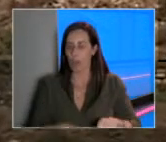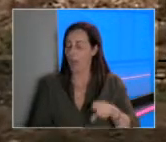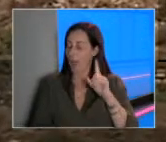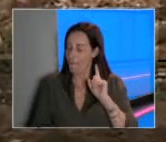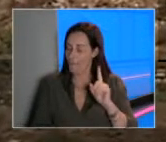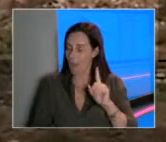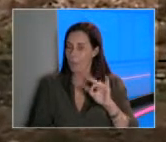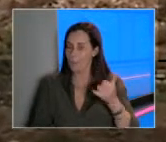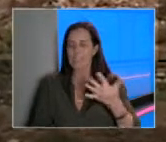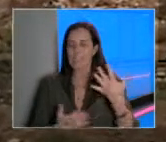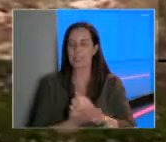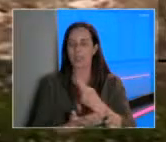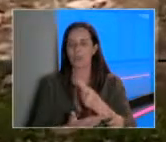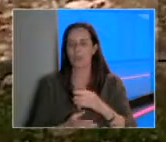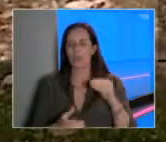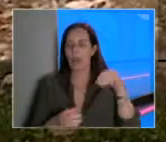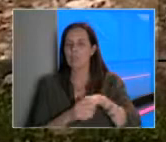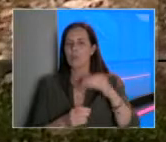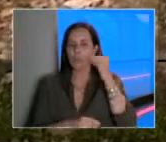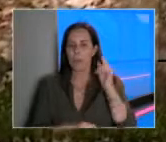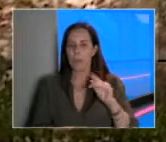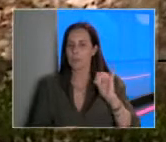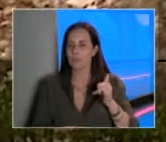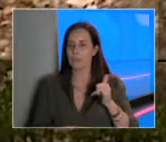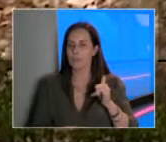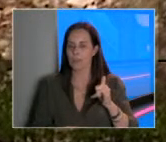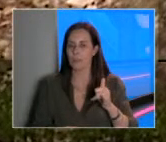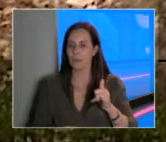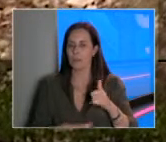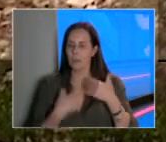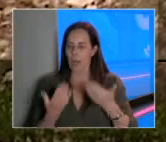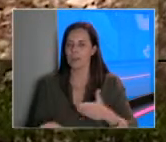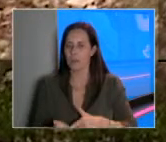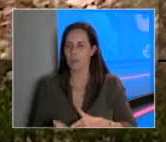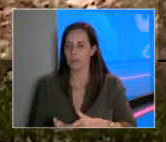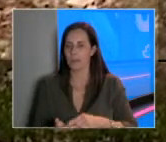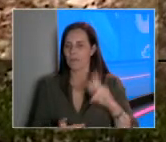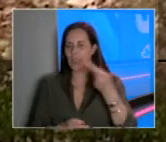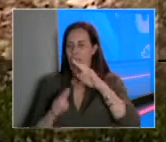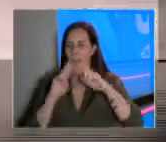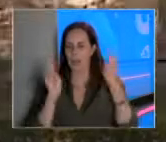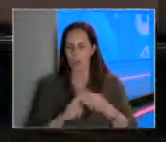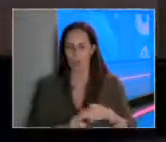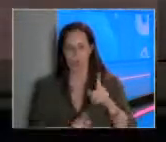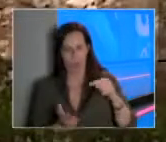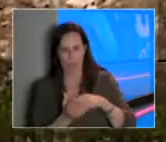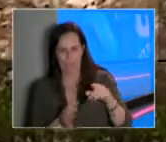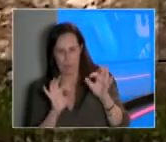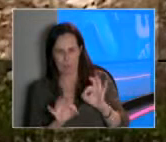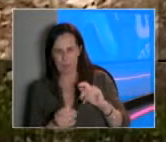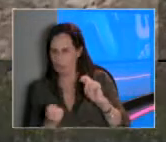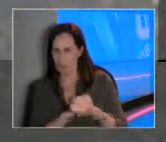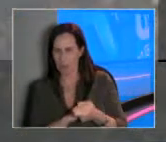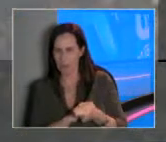אבל הם כן הצליחו להכניס את זה שהאמריקאים צריכים לתת את הסכמתם והקהילה הבינלאומית. ולכן זה בעצם